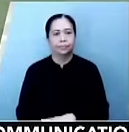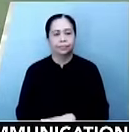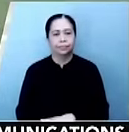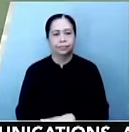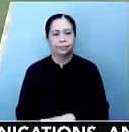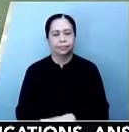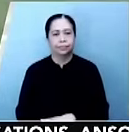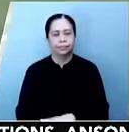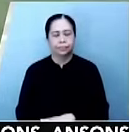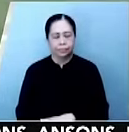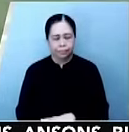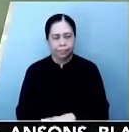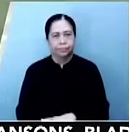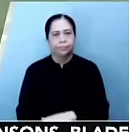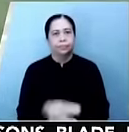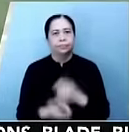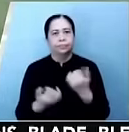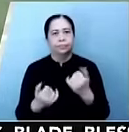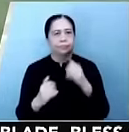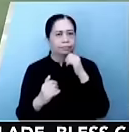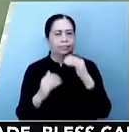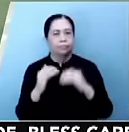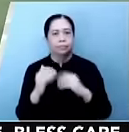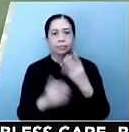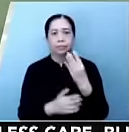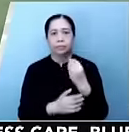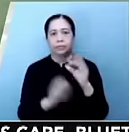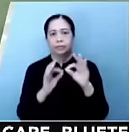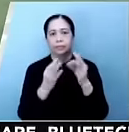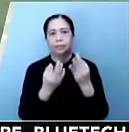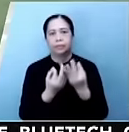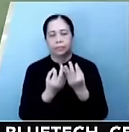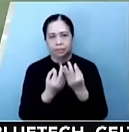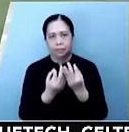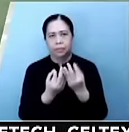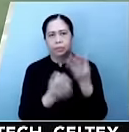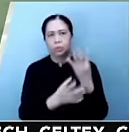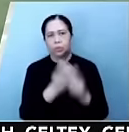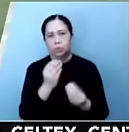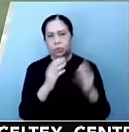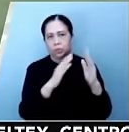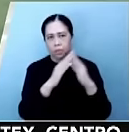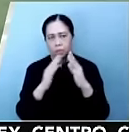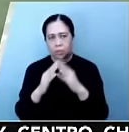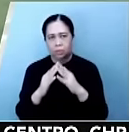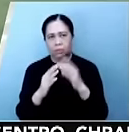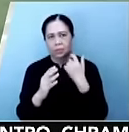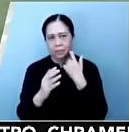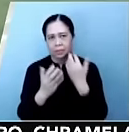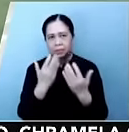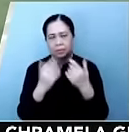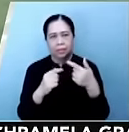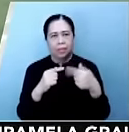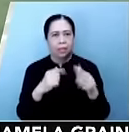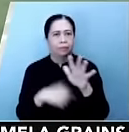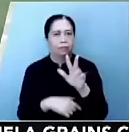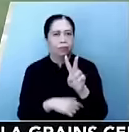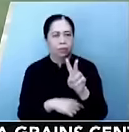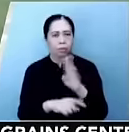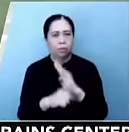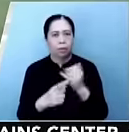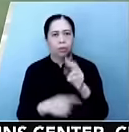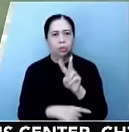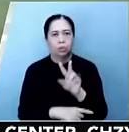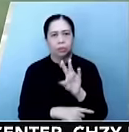Mel, Vicky, Emil, hindi bababa sa 50 pamilya ang nawala ng tirahan. Matapos magkasunog sa Gate 52, Barangay 275, sa